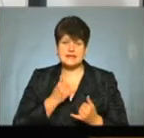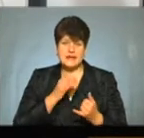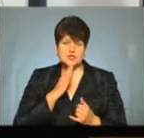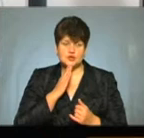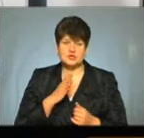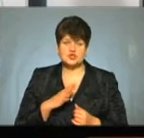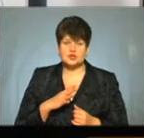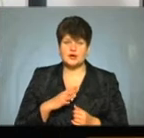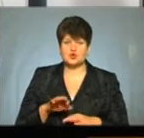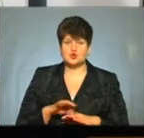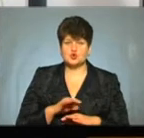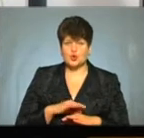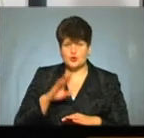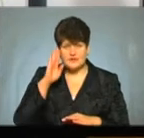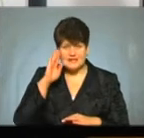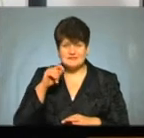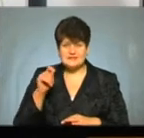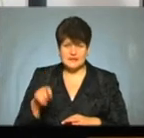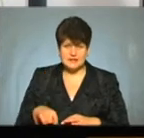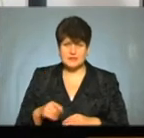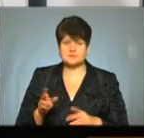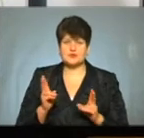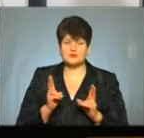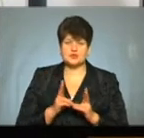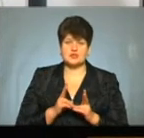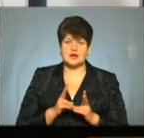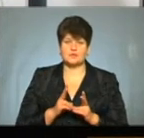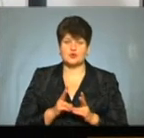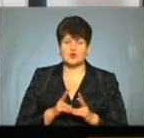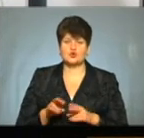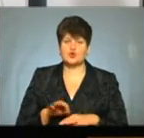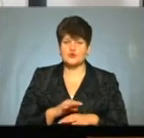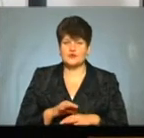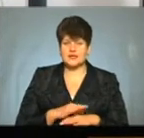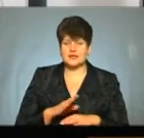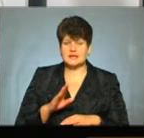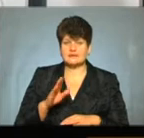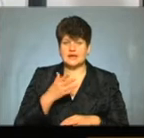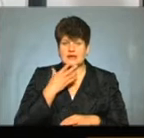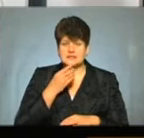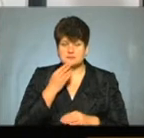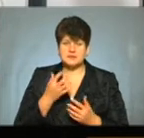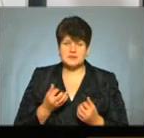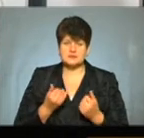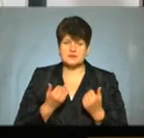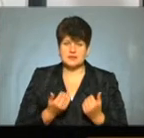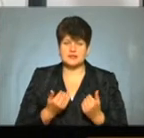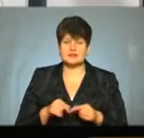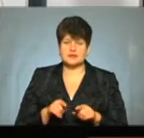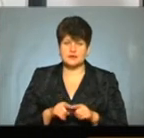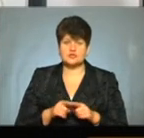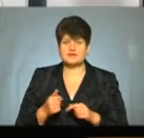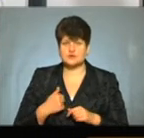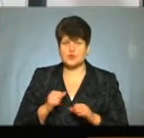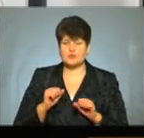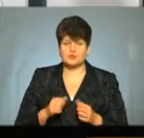з війни. Ми робили, що зустрічаємо чоловіків красивими. Ми підтримували їх і хочемо нас сказати, що також і військові можуть